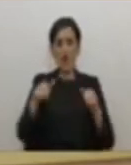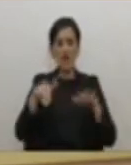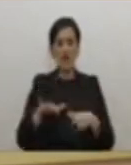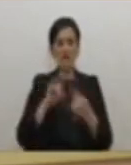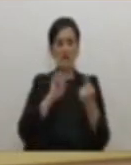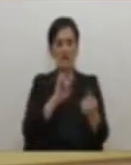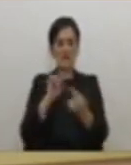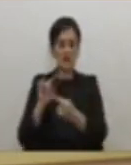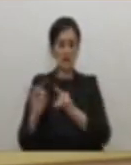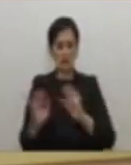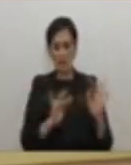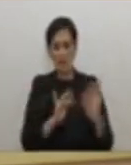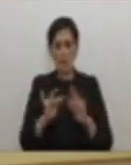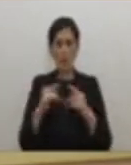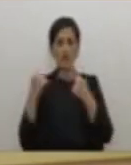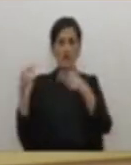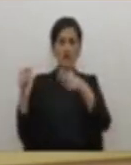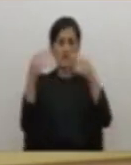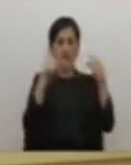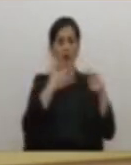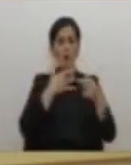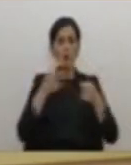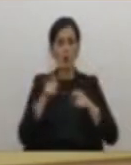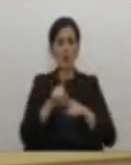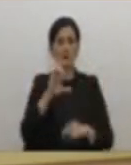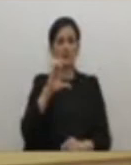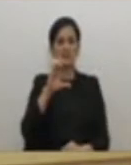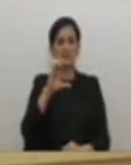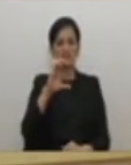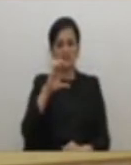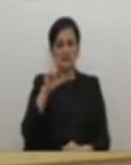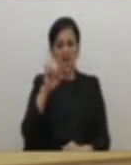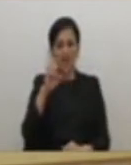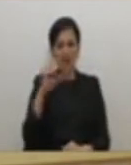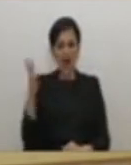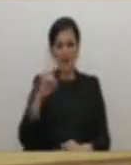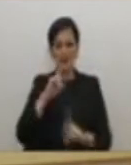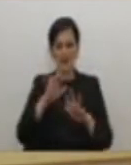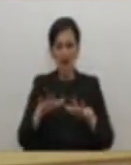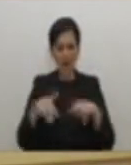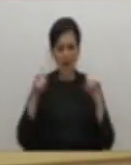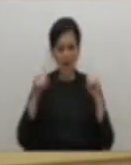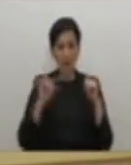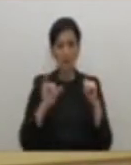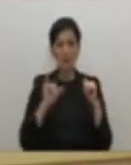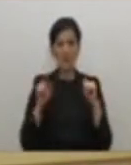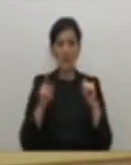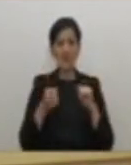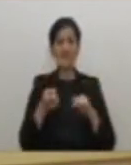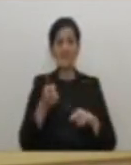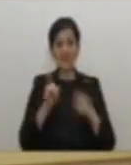საწინააღმდეგოდ მოქმედებას სხვა მუნიციპალიტეტებში, მათ შორის სენაკის საკრებულოში, სადაც